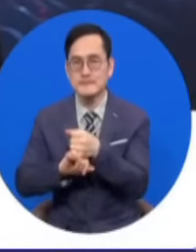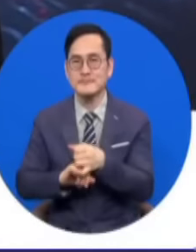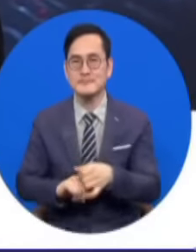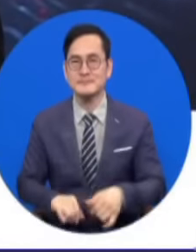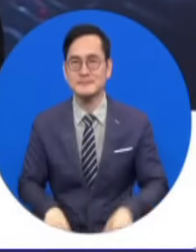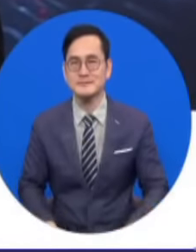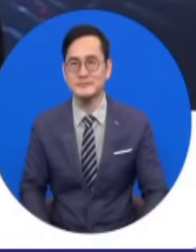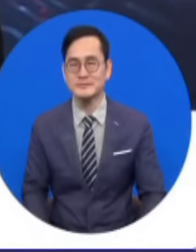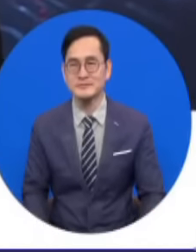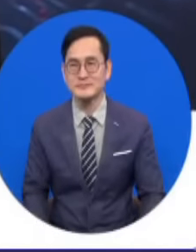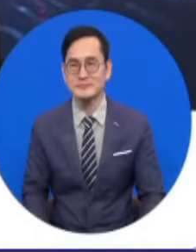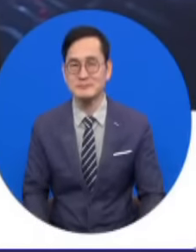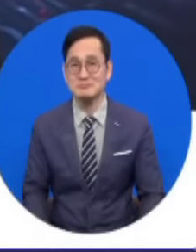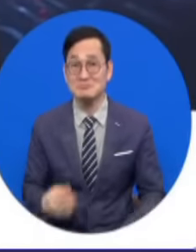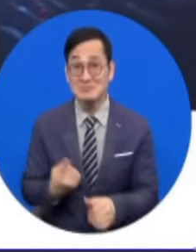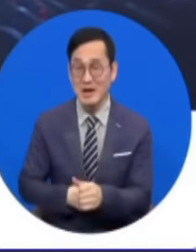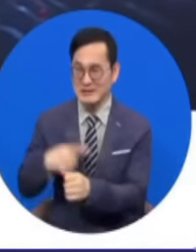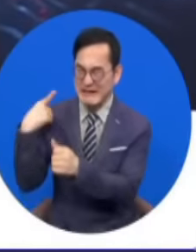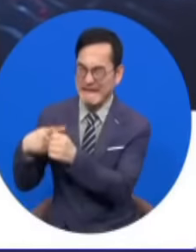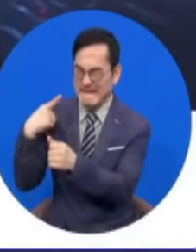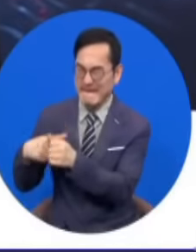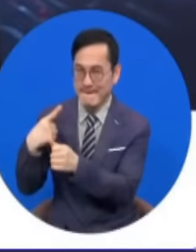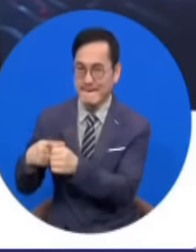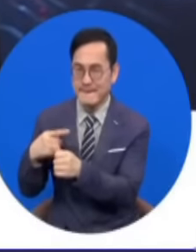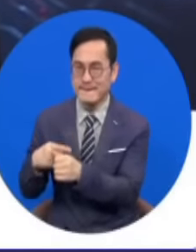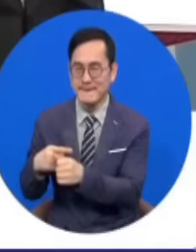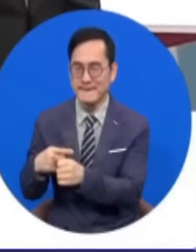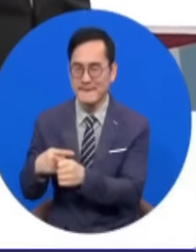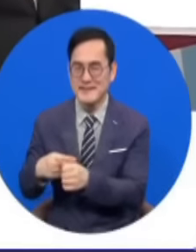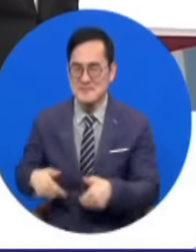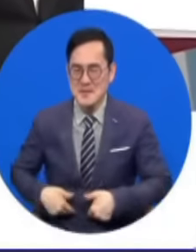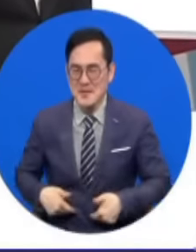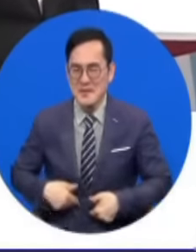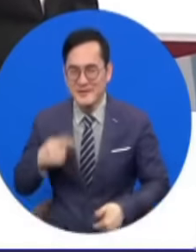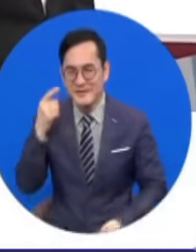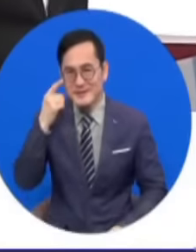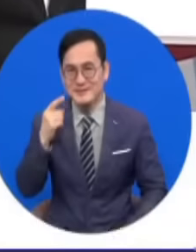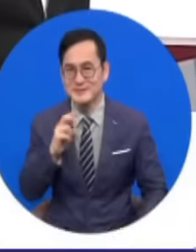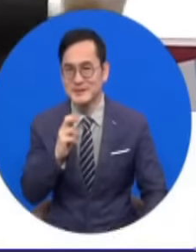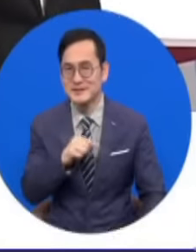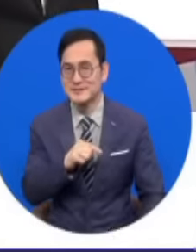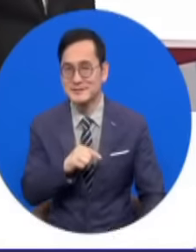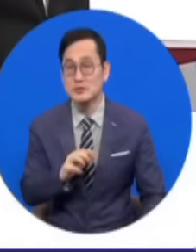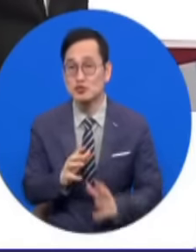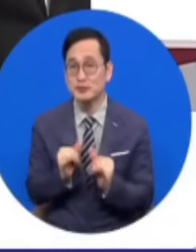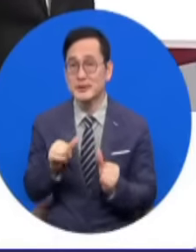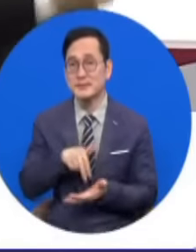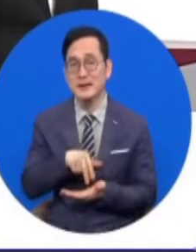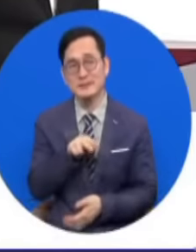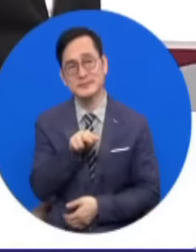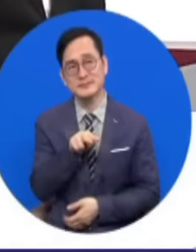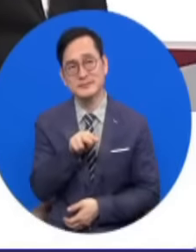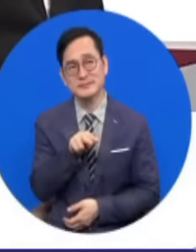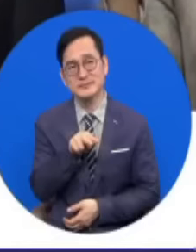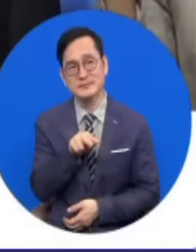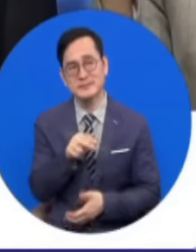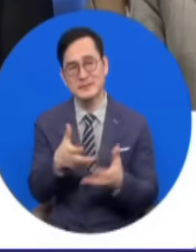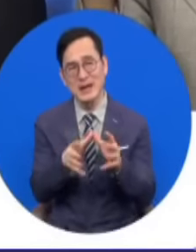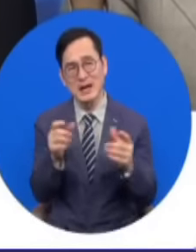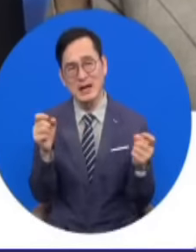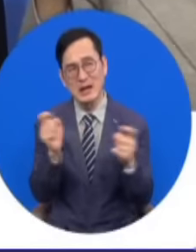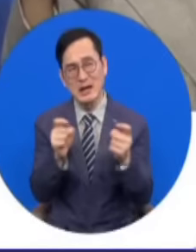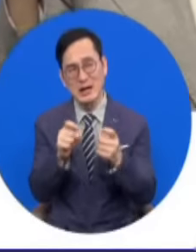앞으로 더 세게 나올 수밖에 없을 것 같습니다 전략상 그래서 이제 그 저도 이제 그런데 문제는 이제 일반 국 국민들이 볼 때는 야 너무 당내 싸움이